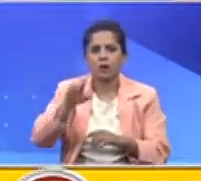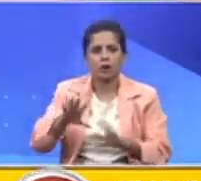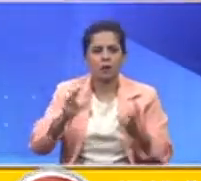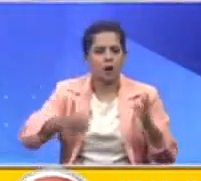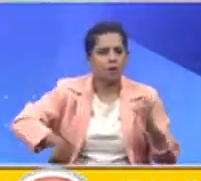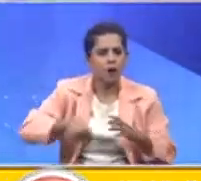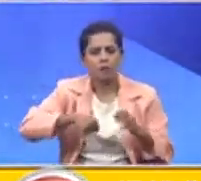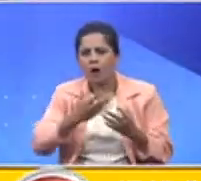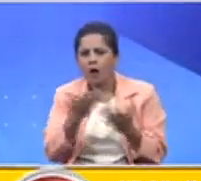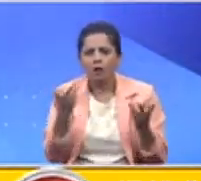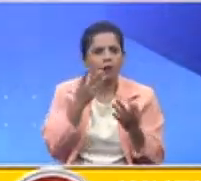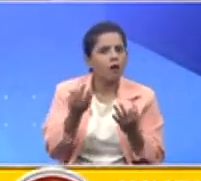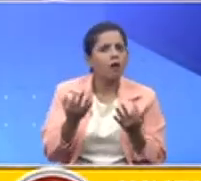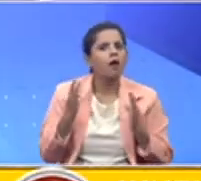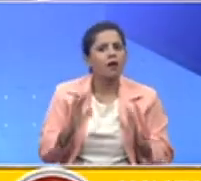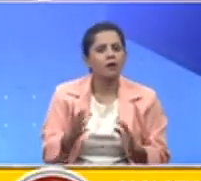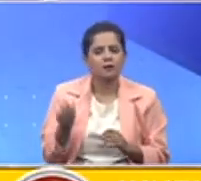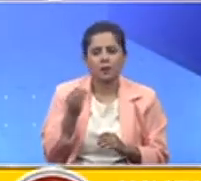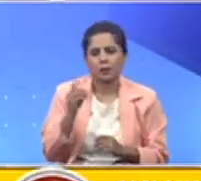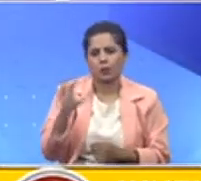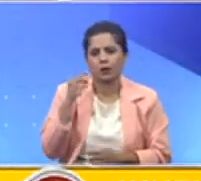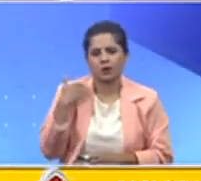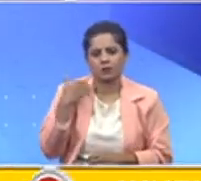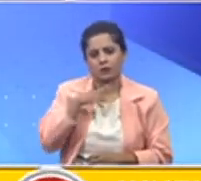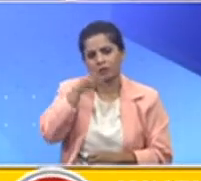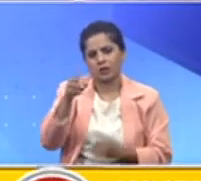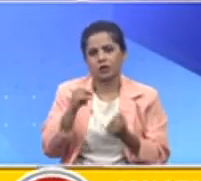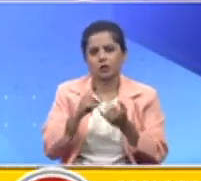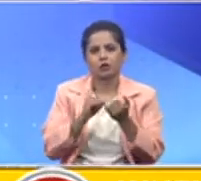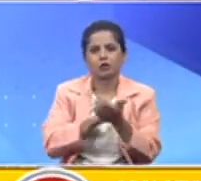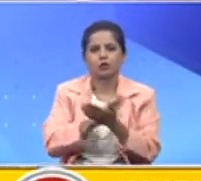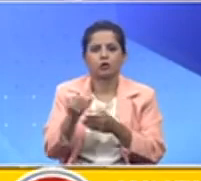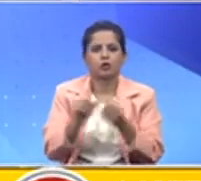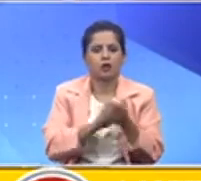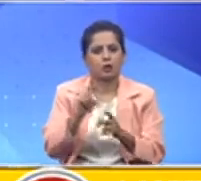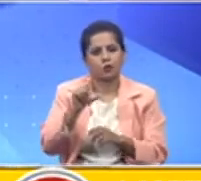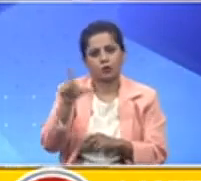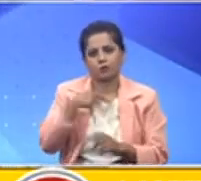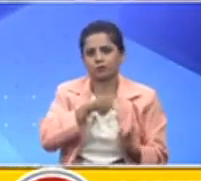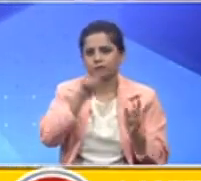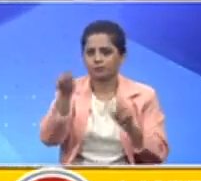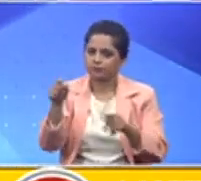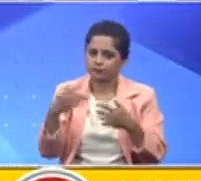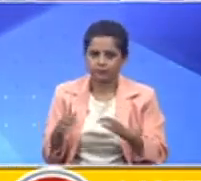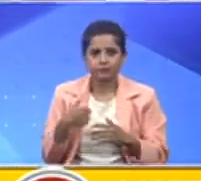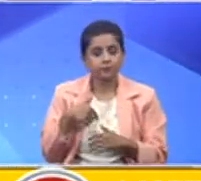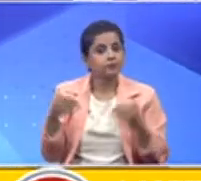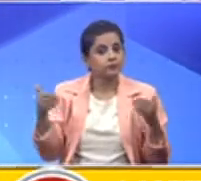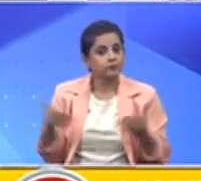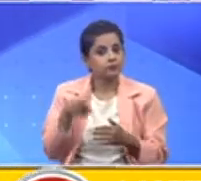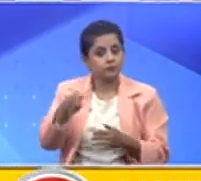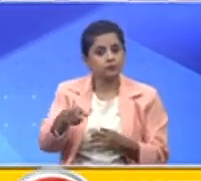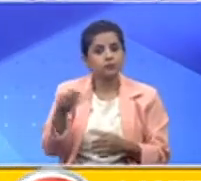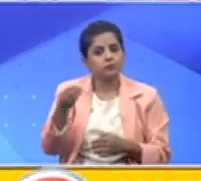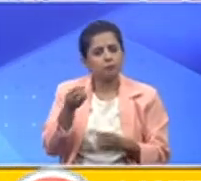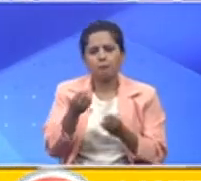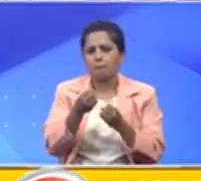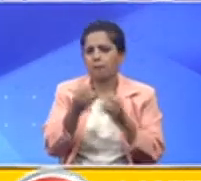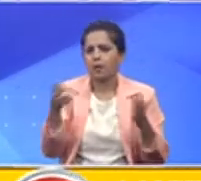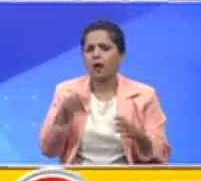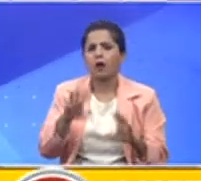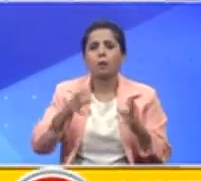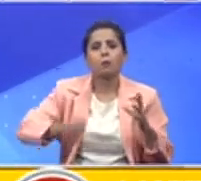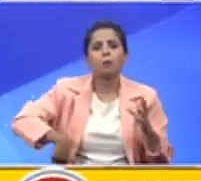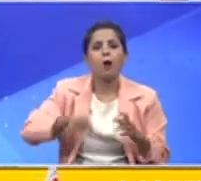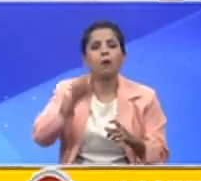गया है जब कुछ हपते पहले मैं शड़ोर गया था तो मेरी मुलाकात वहां ऐसे बहुत सारे